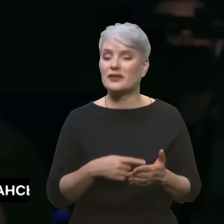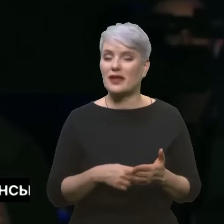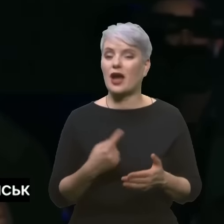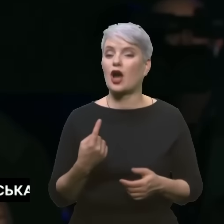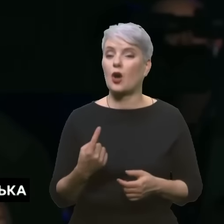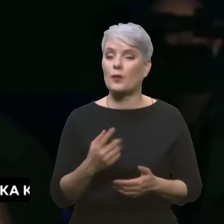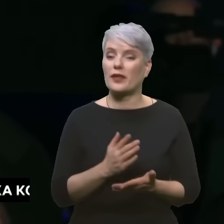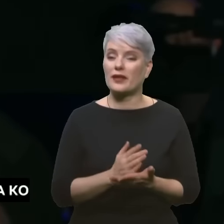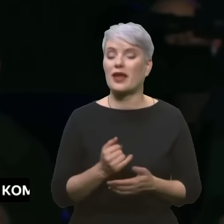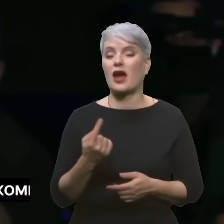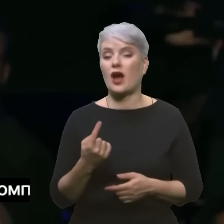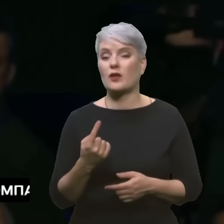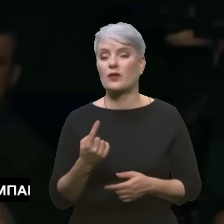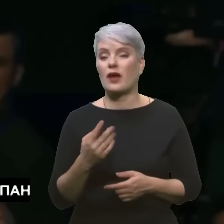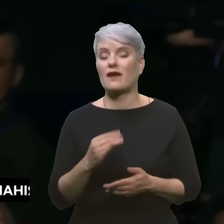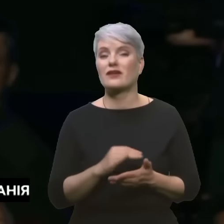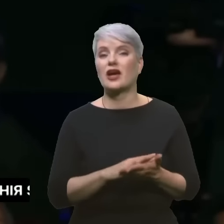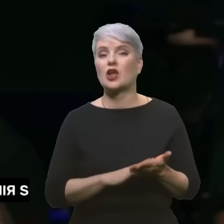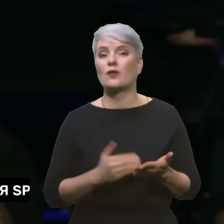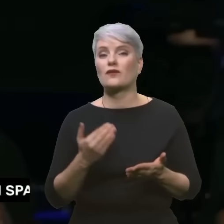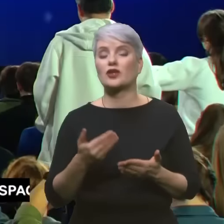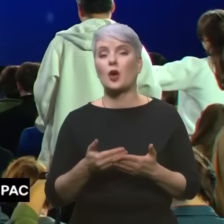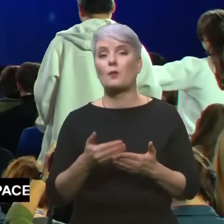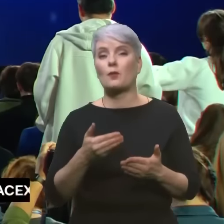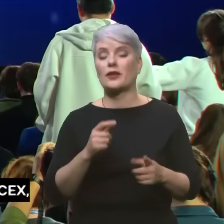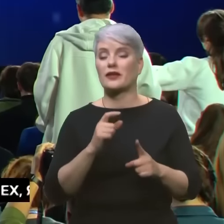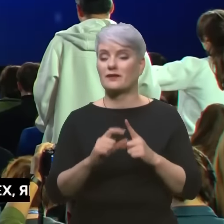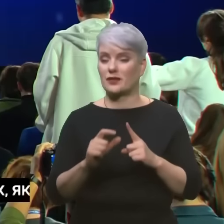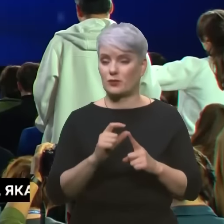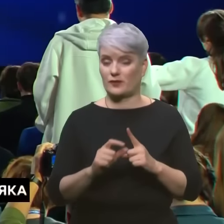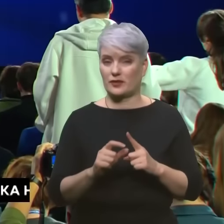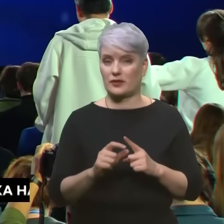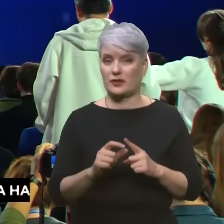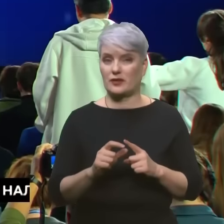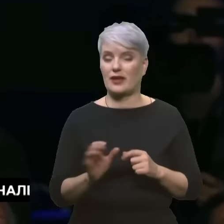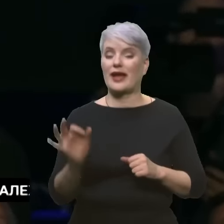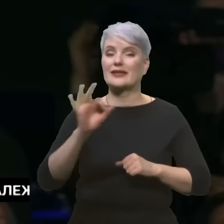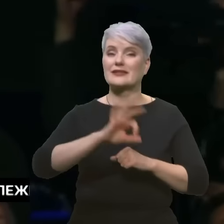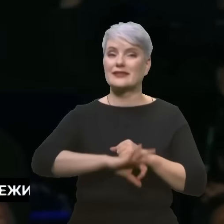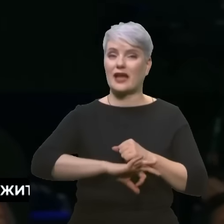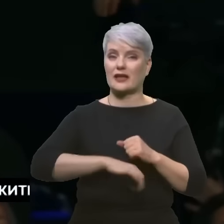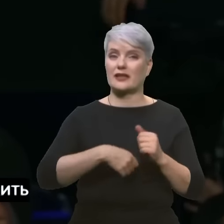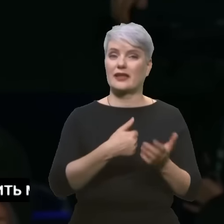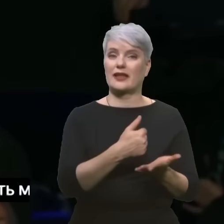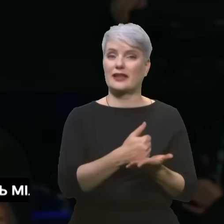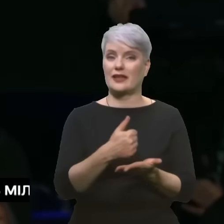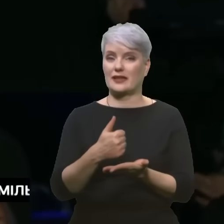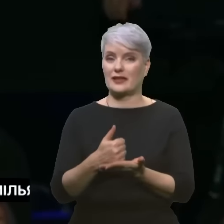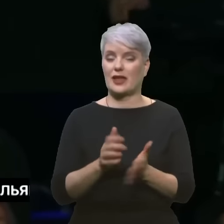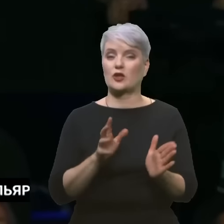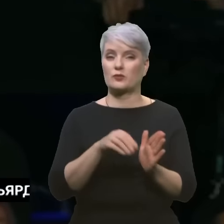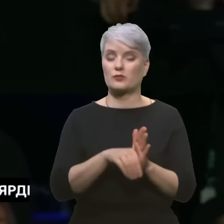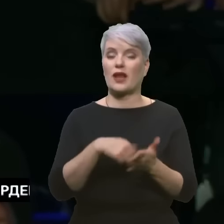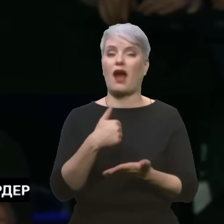питань одне є, і одне трошки в розвиток, власне, вашої попередньої відповіді щодо допомоги. Отже, західні лідери, зокрема, канцлер